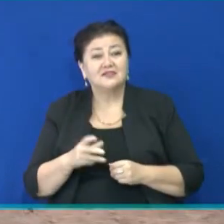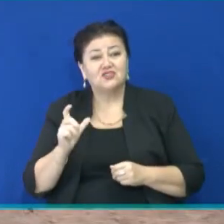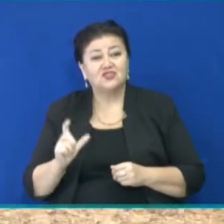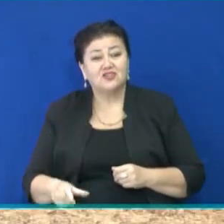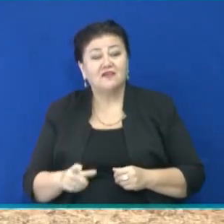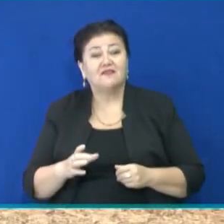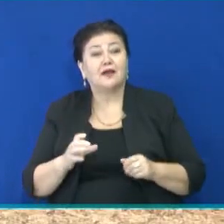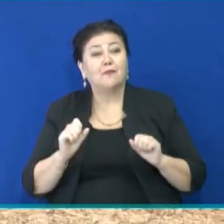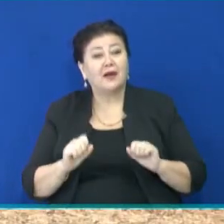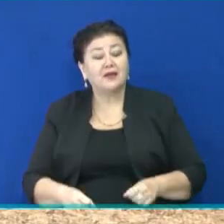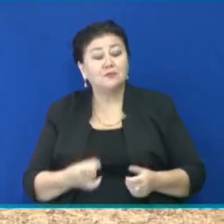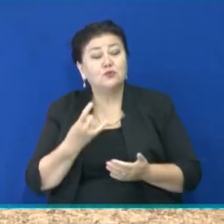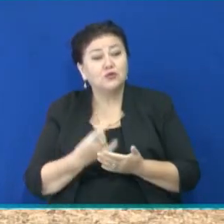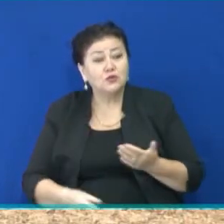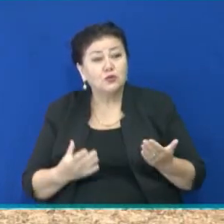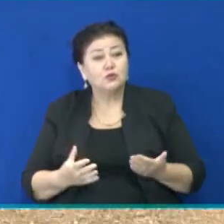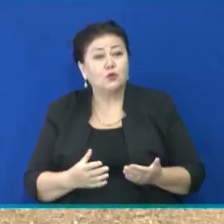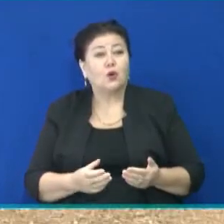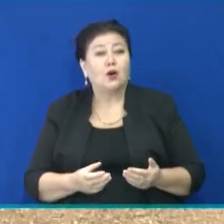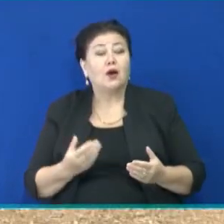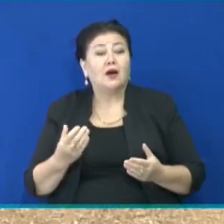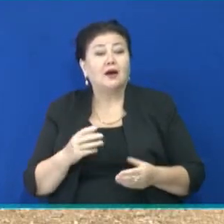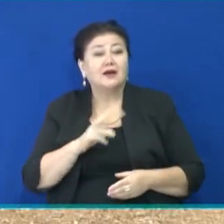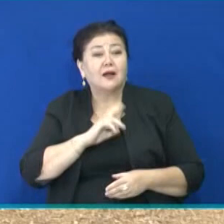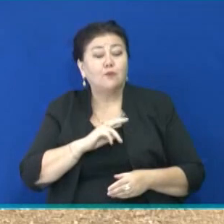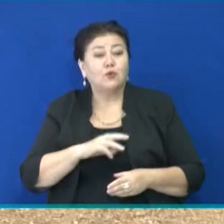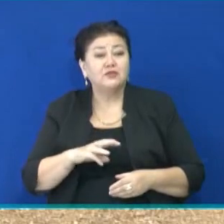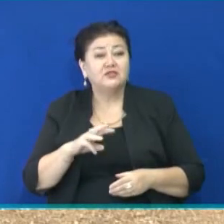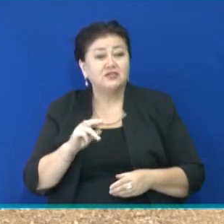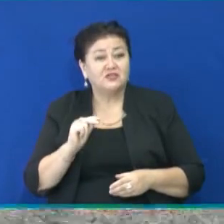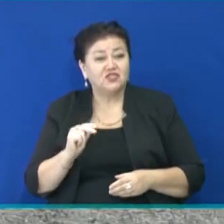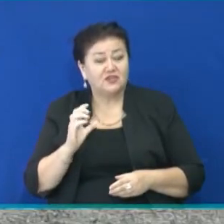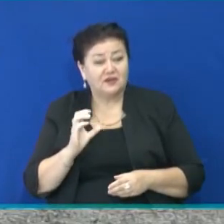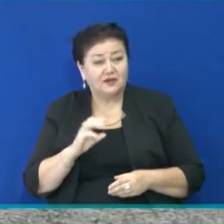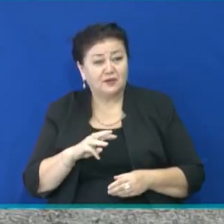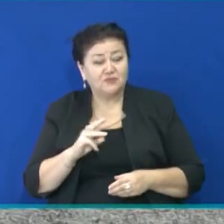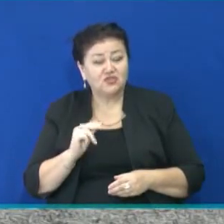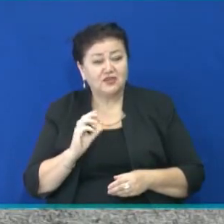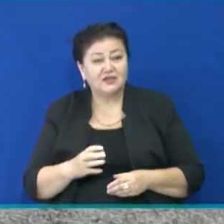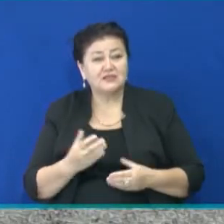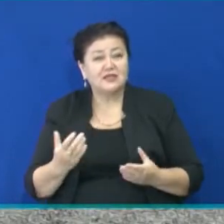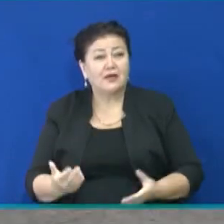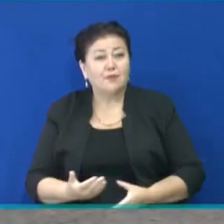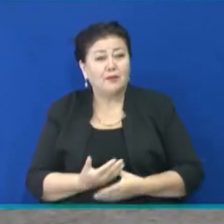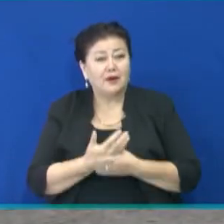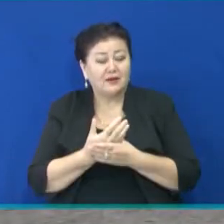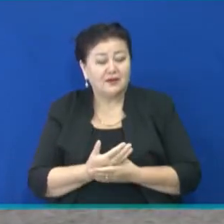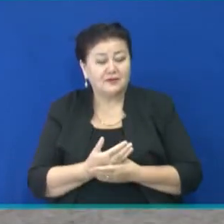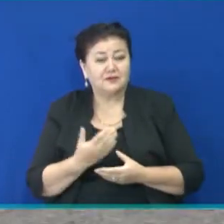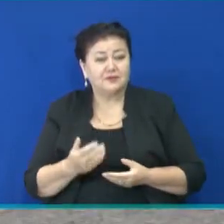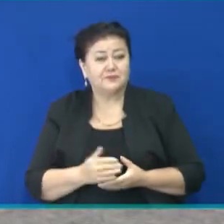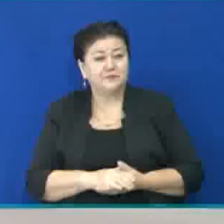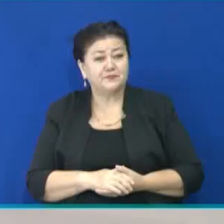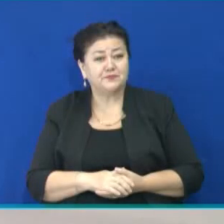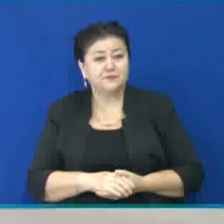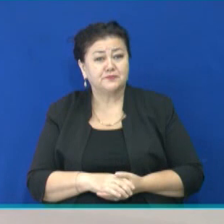де күн ыстық, сондықтан өзен жағалағандарды қауіпсіздік ережесін сақтауға шақырды. Аружан Таубекова, Елжан Мағзумов, Семей